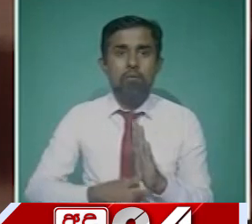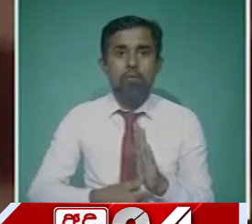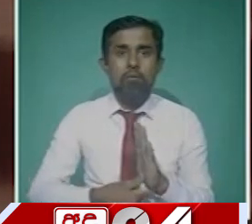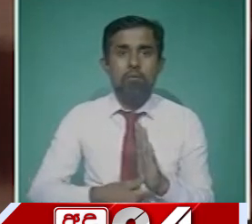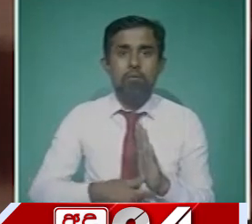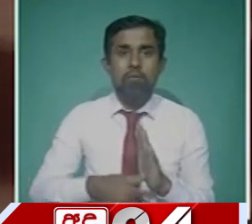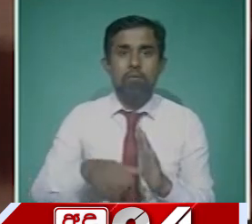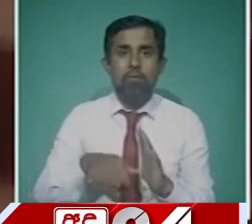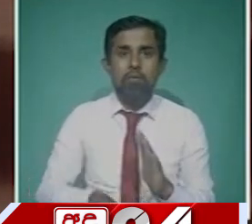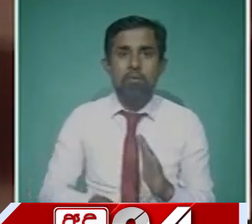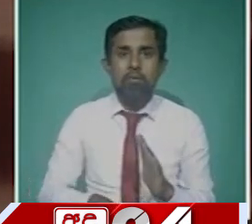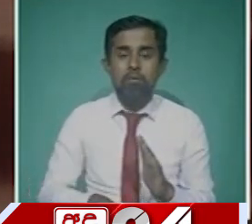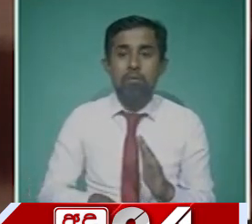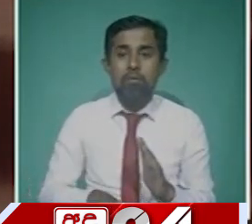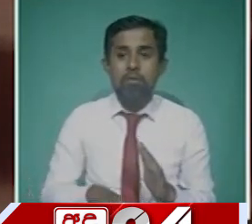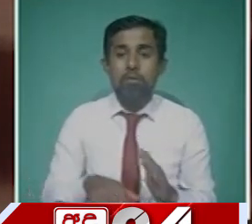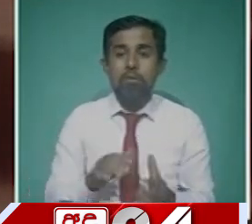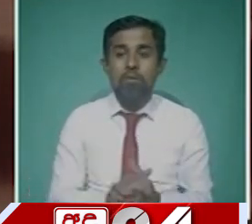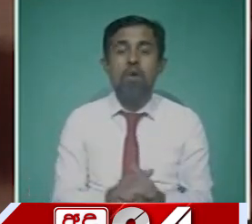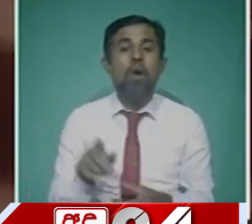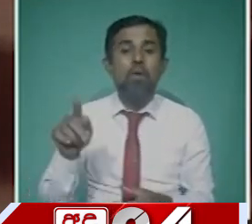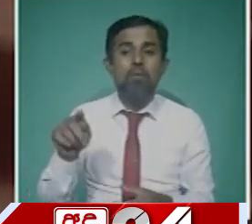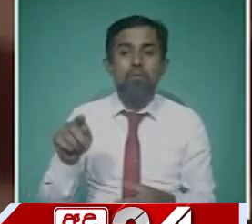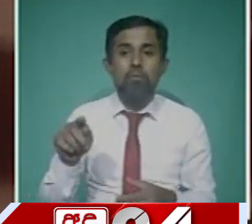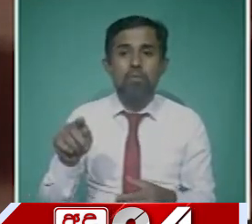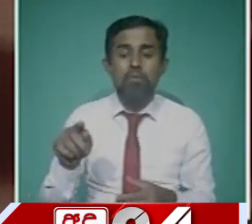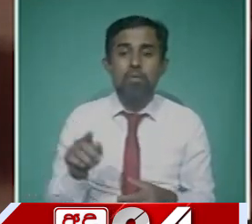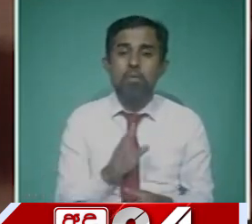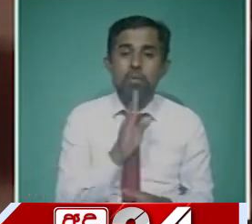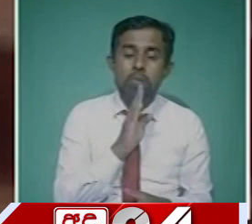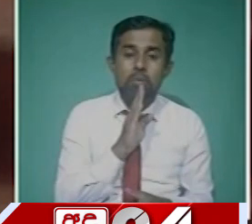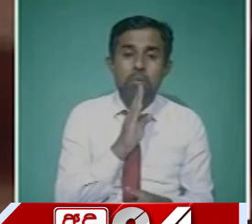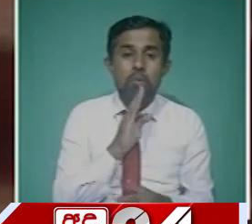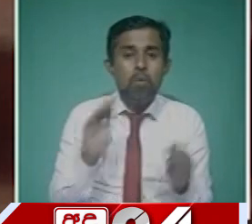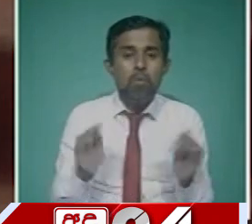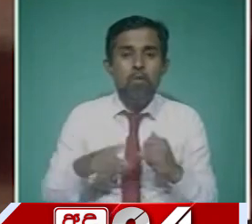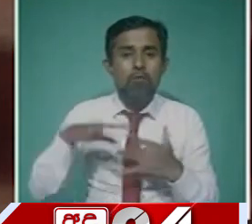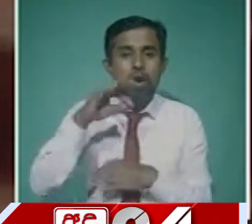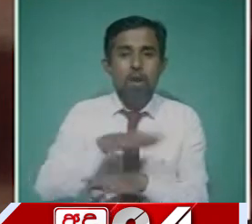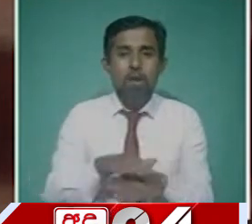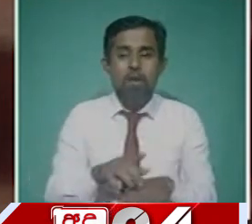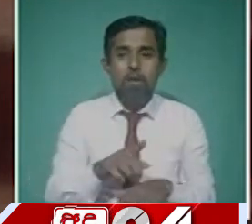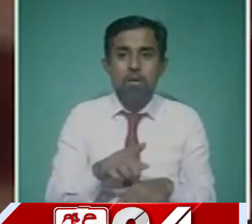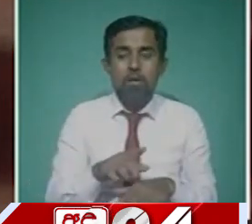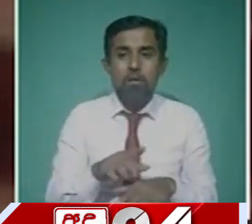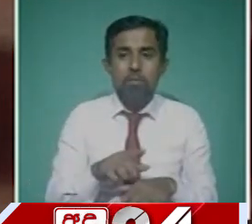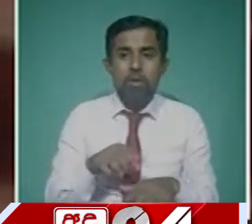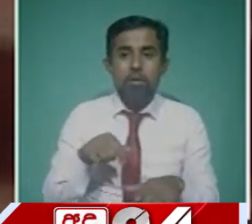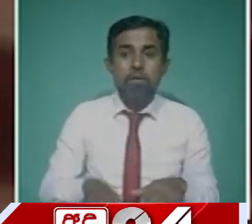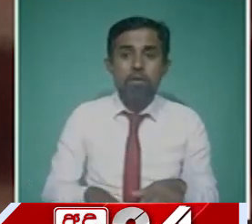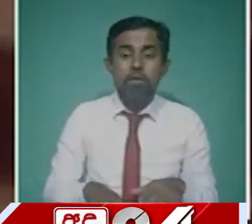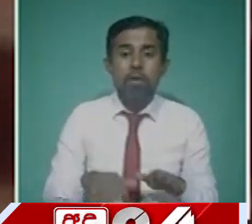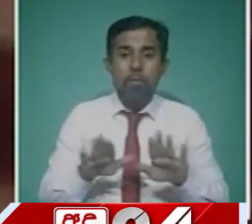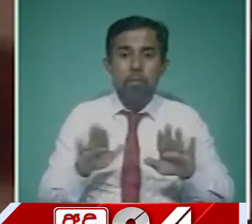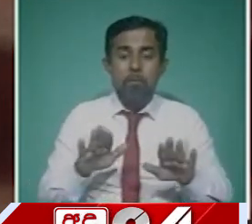පලි අරගෙන අර වසන්ත මුදලිගේ කියන්නේ කවුද? සාමාන්‍ය පොඩි විශ්වවිද්‍යාලේ ඉන්න ළමේ. අපේ රටේ පාලකයන්ට